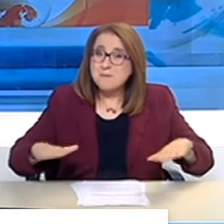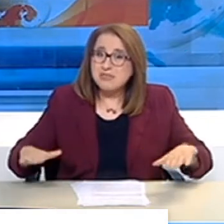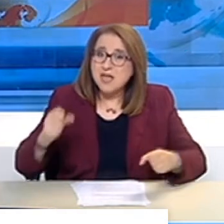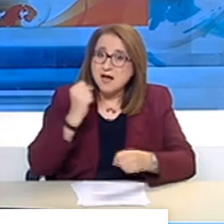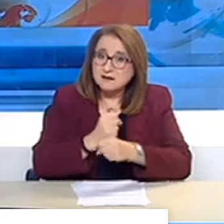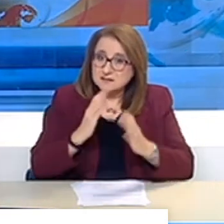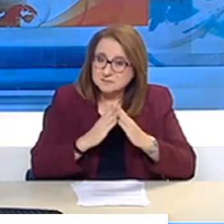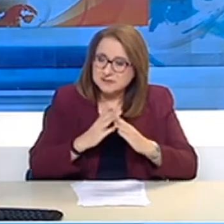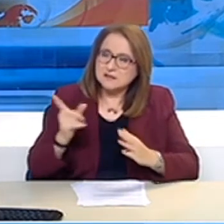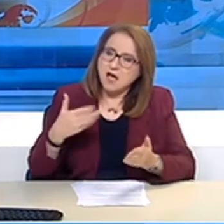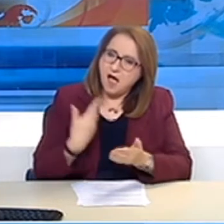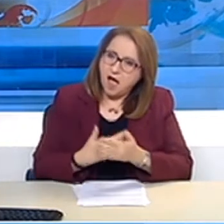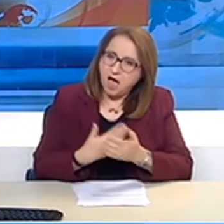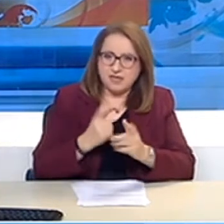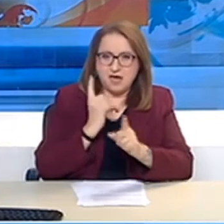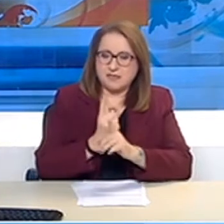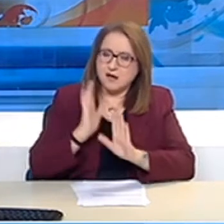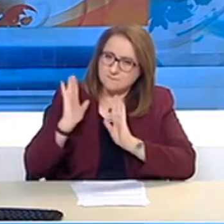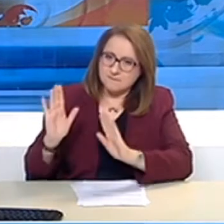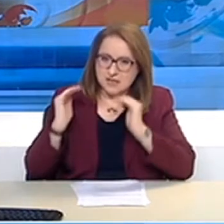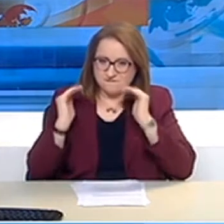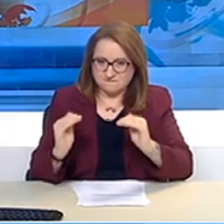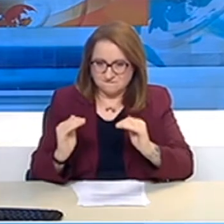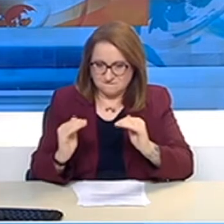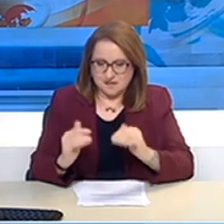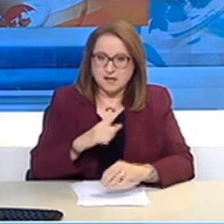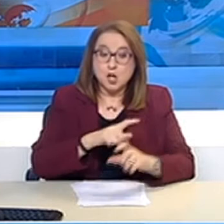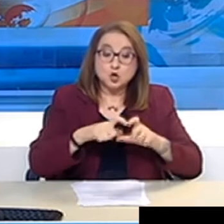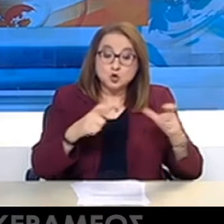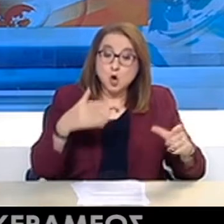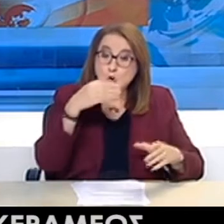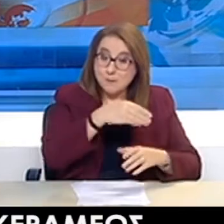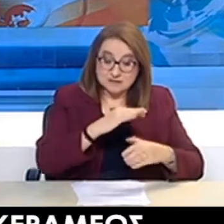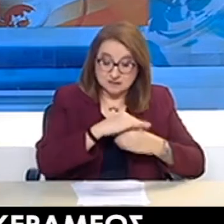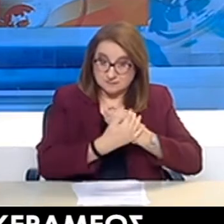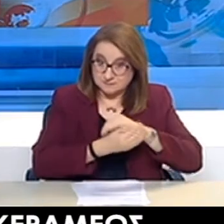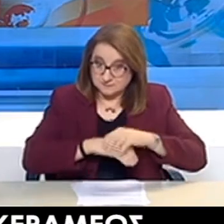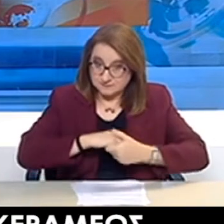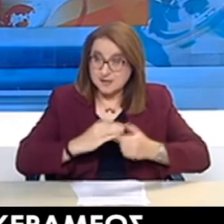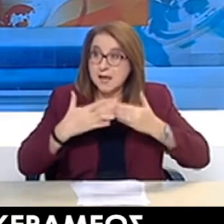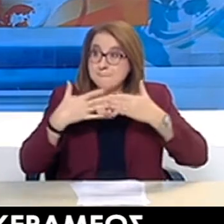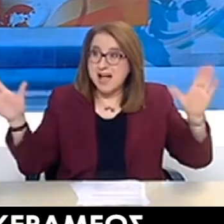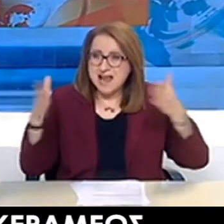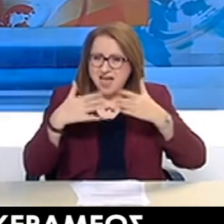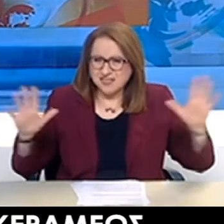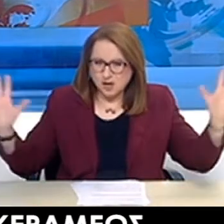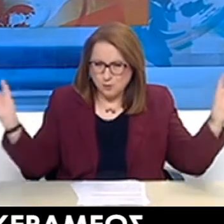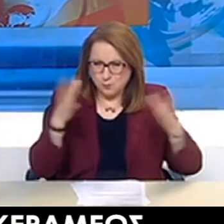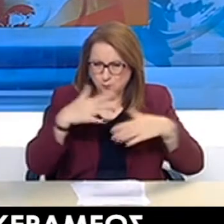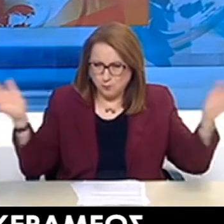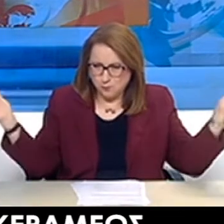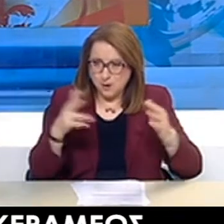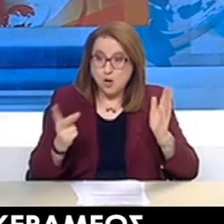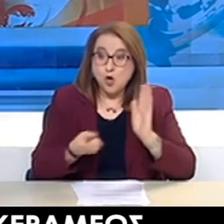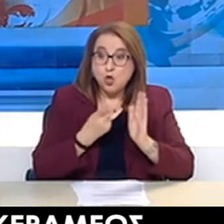σε αναστολή. Στα σχολεία θα υπάρχουν αντισηπτικά. Θα γίνεται φυσικός εξαερισμός. Προβλέπεται καθαρισμός